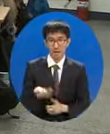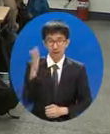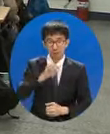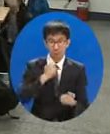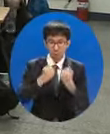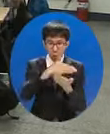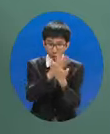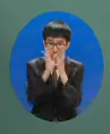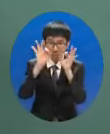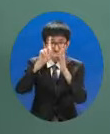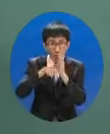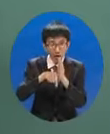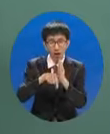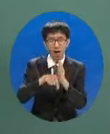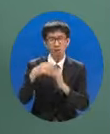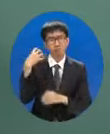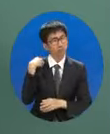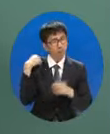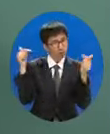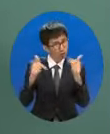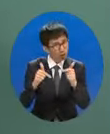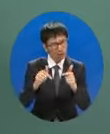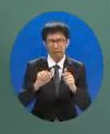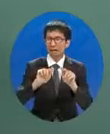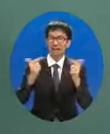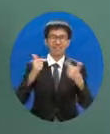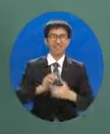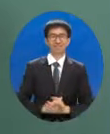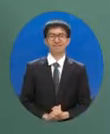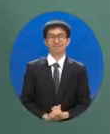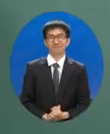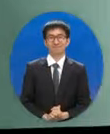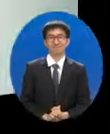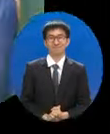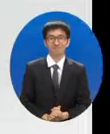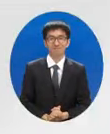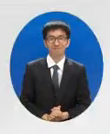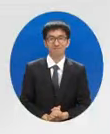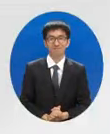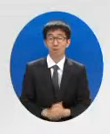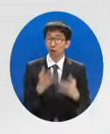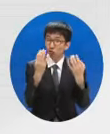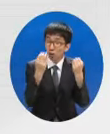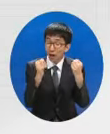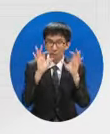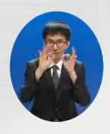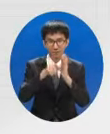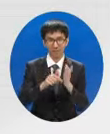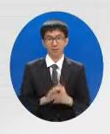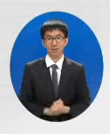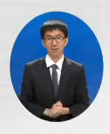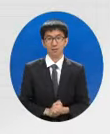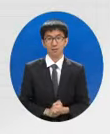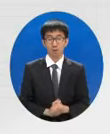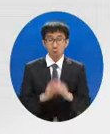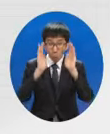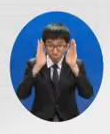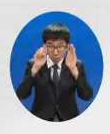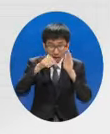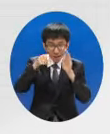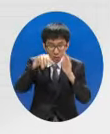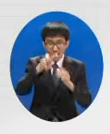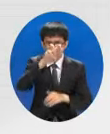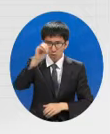교과별로 살펴보면 학습 부담이 크게 줄진 않을 것이란 주장도 나옵니다. 수학의 경우 학습량의